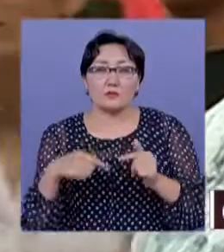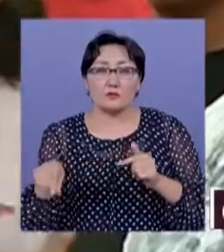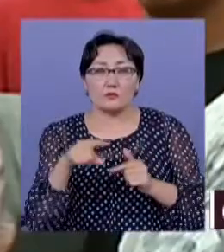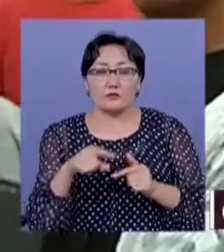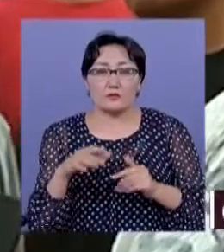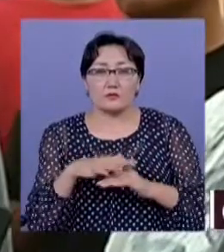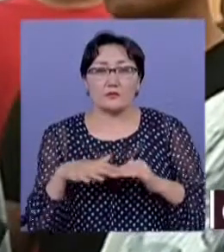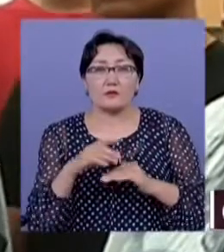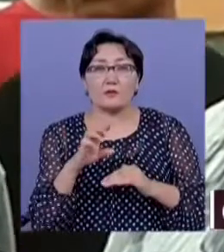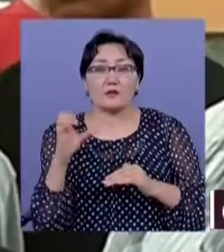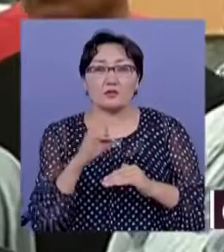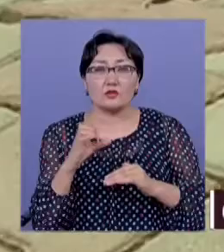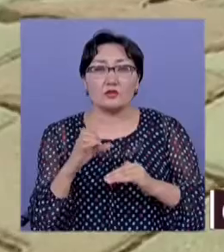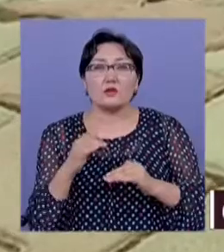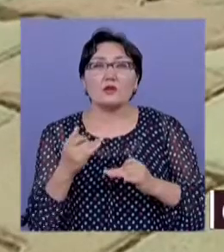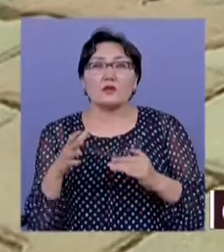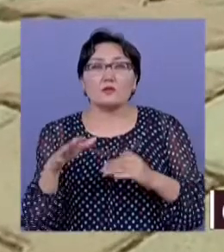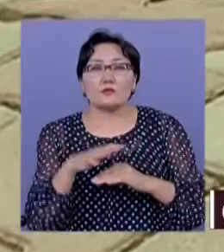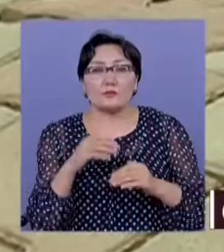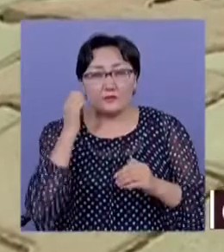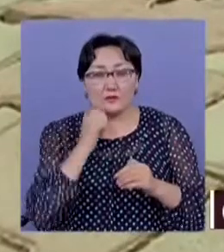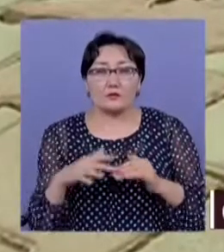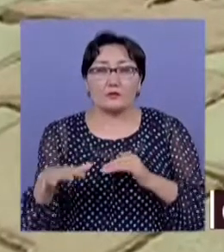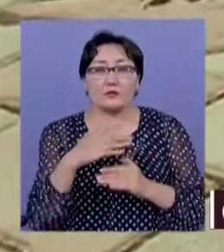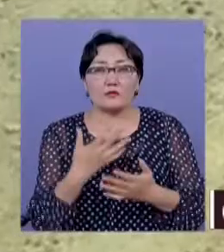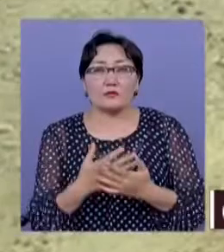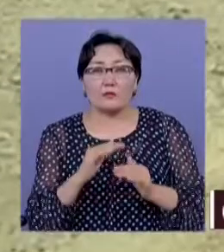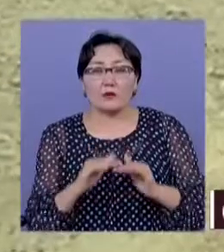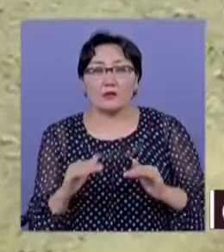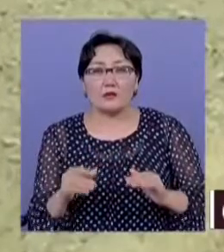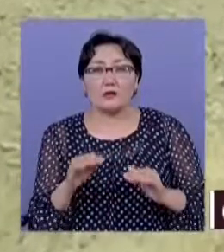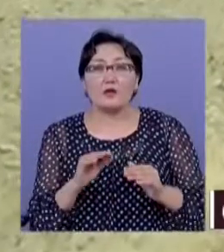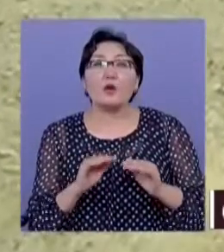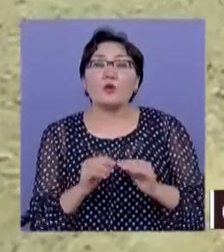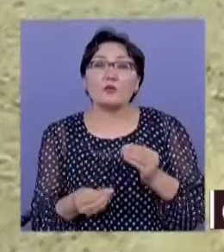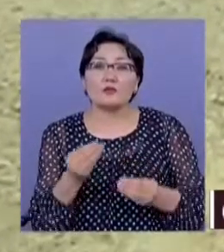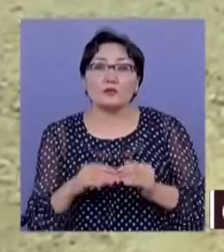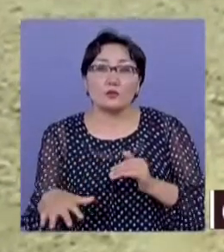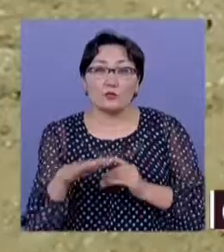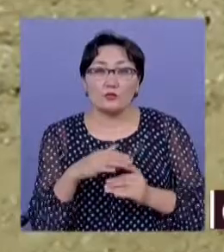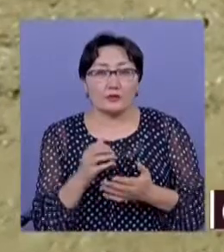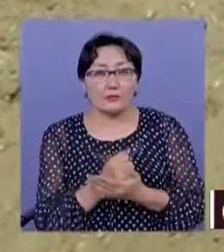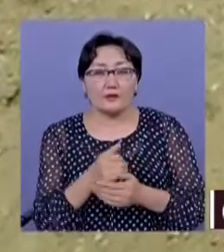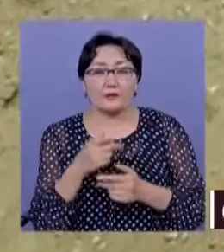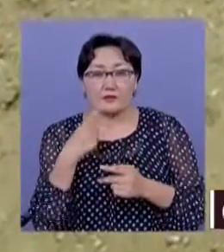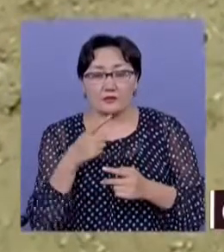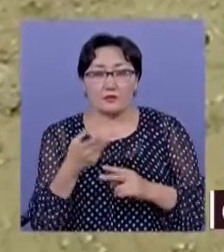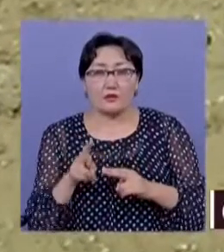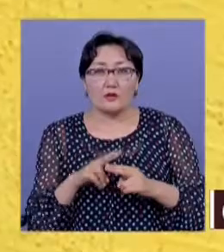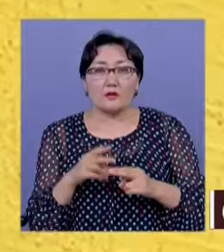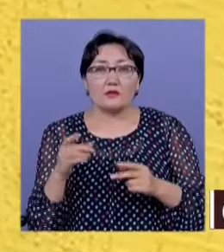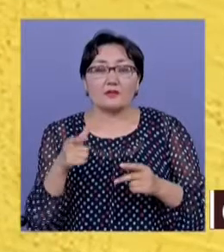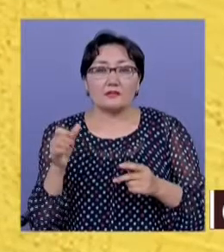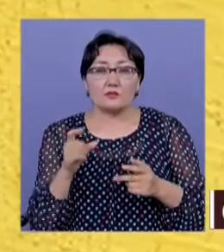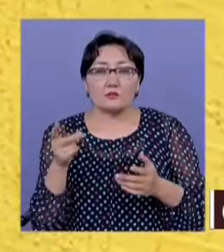мұқымел Бақытжан Сағынтаевқа күйреген аулаларын көрсетіп, балаларын ойнататын орын таппай қиналғанын айтқан. Әрі талайдан бері көгілдір